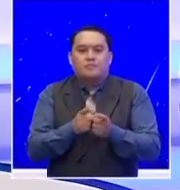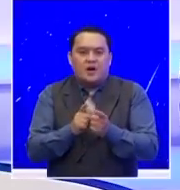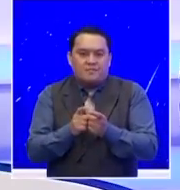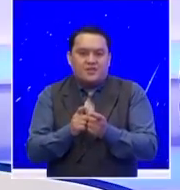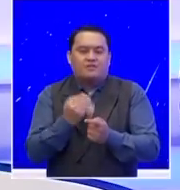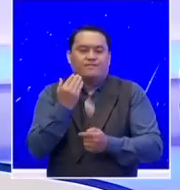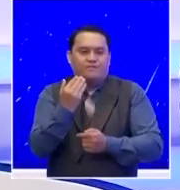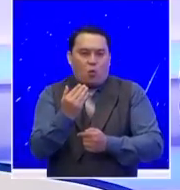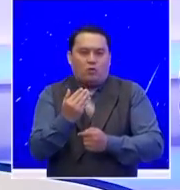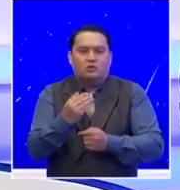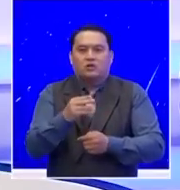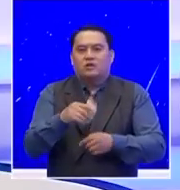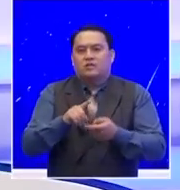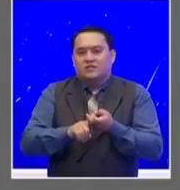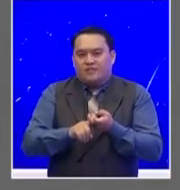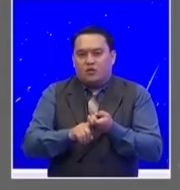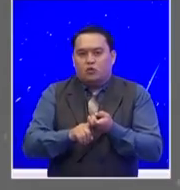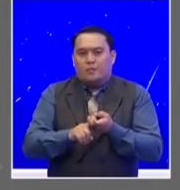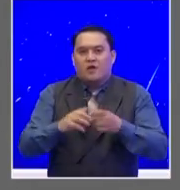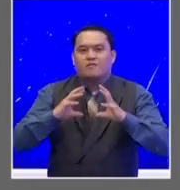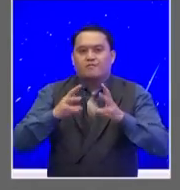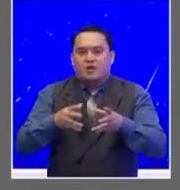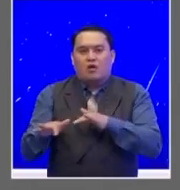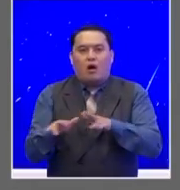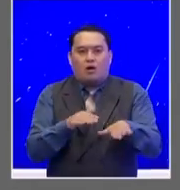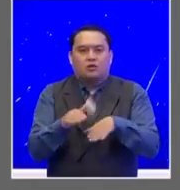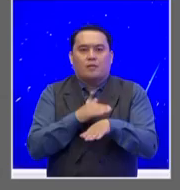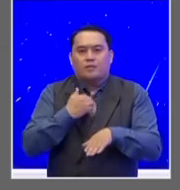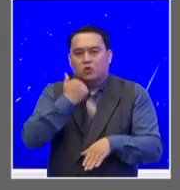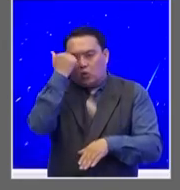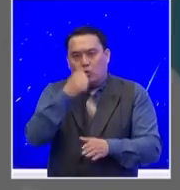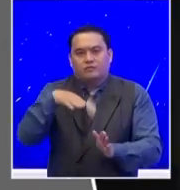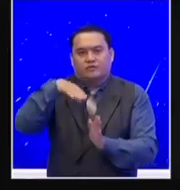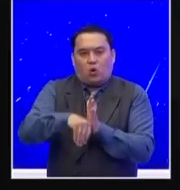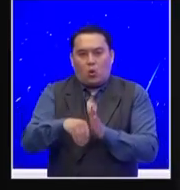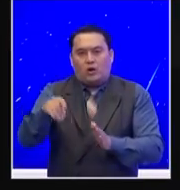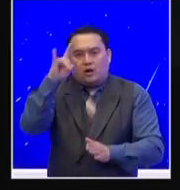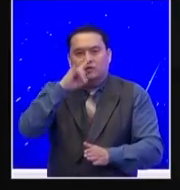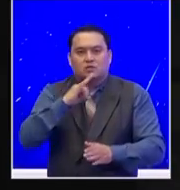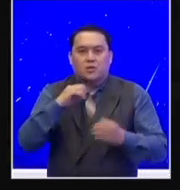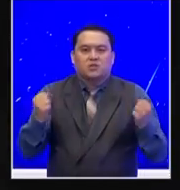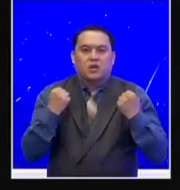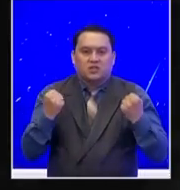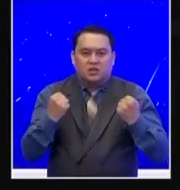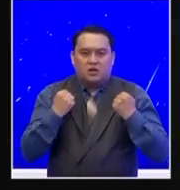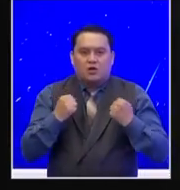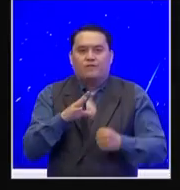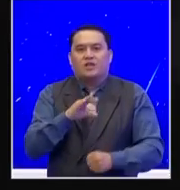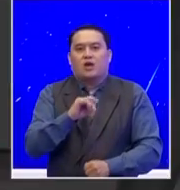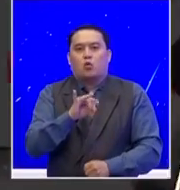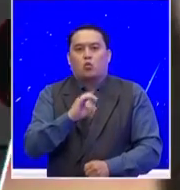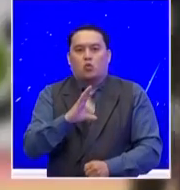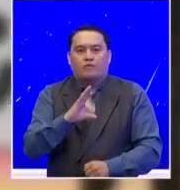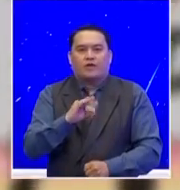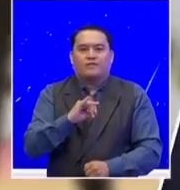эпидемией коронавируса COVID-19. К мировой акции благодарности присоединились именитые казахстанские спортсмены, как Александр Винокуров,